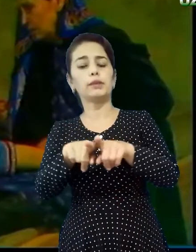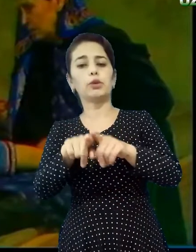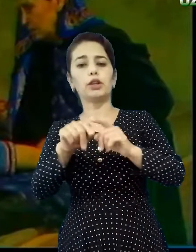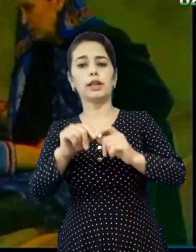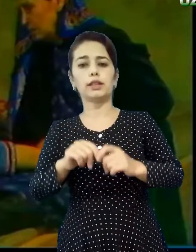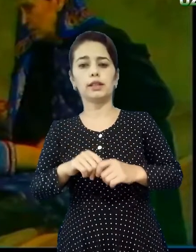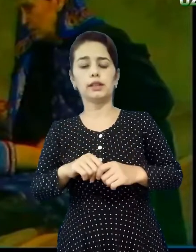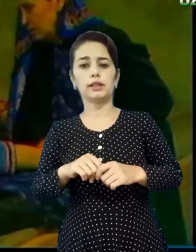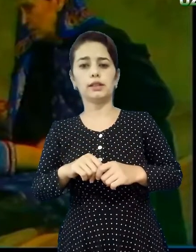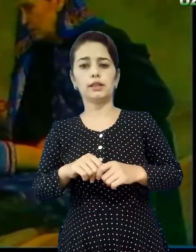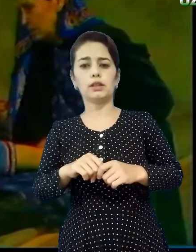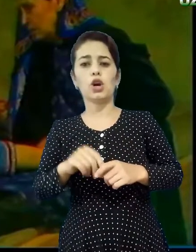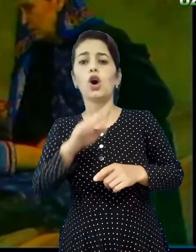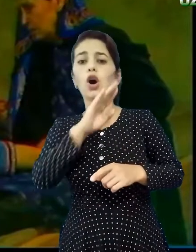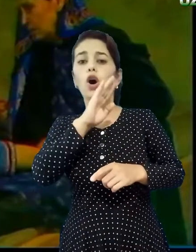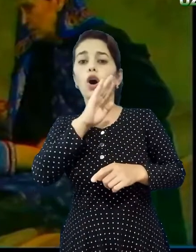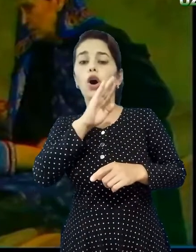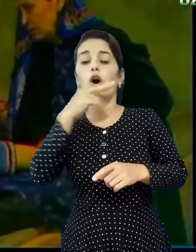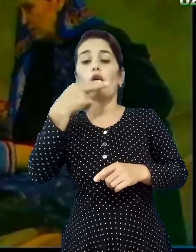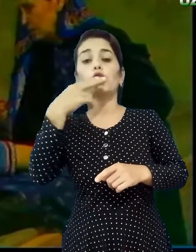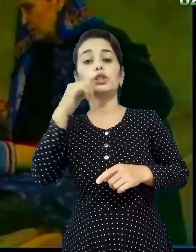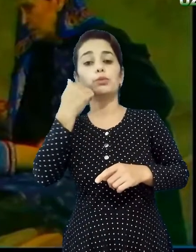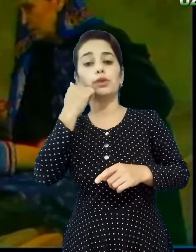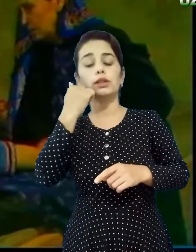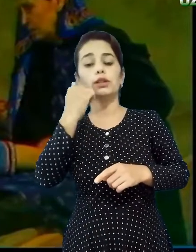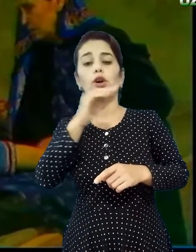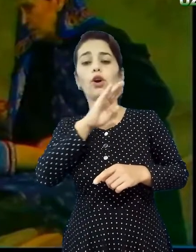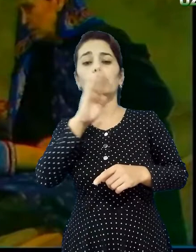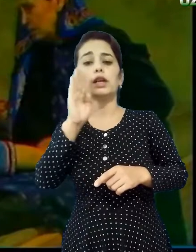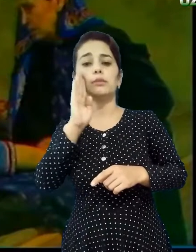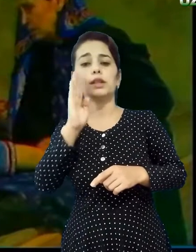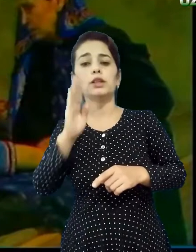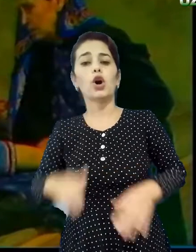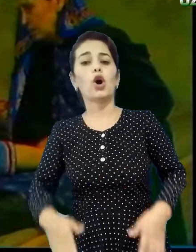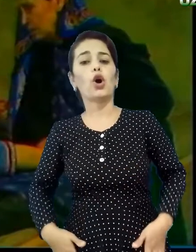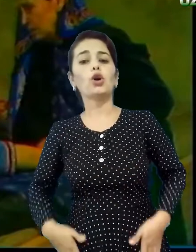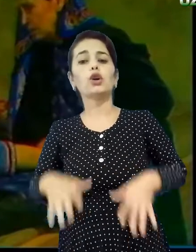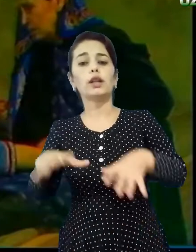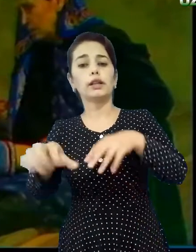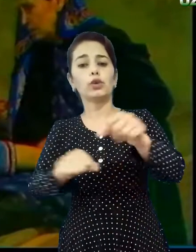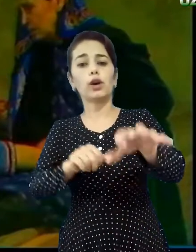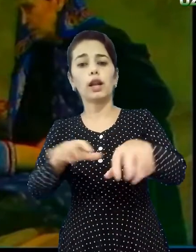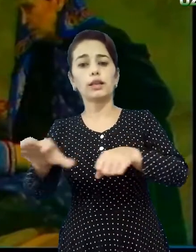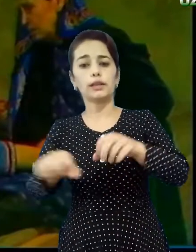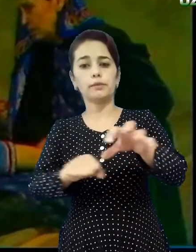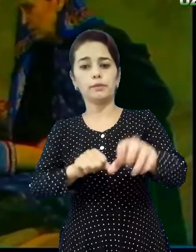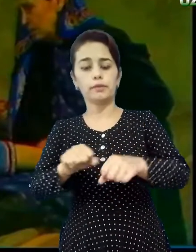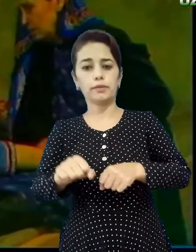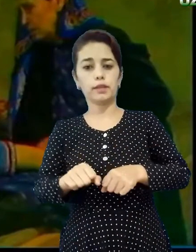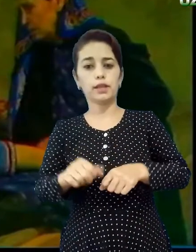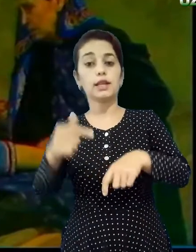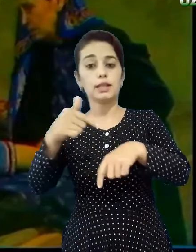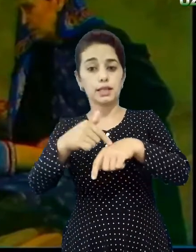go'shtga aylanib qolgan edi. Hoji buvi onamning oyoqlarini